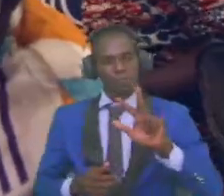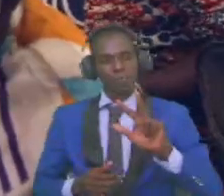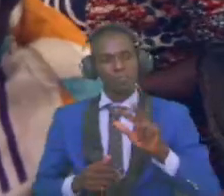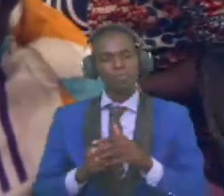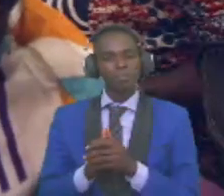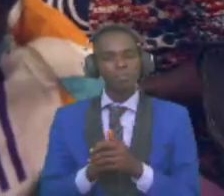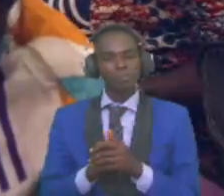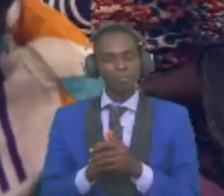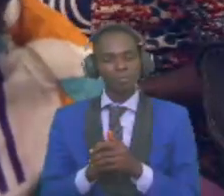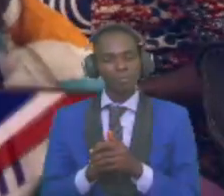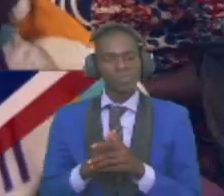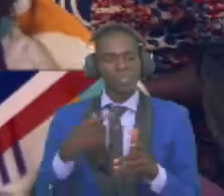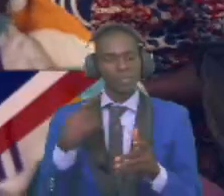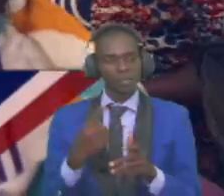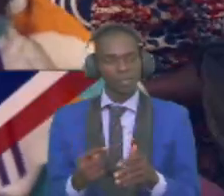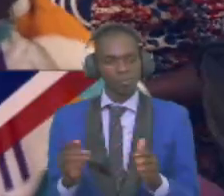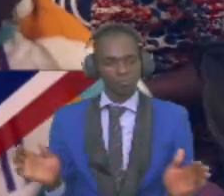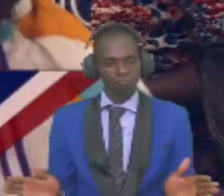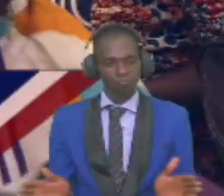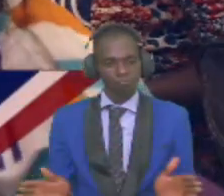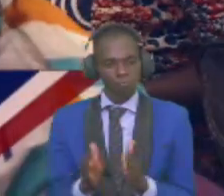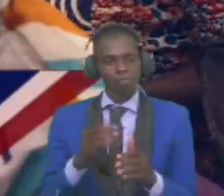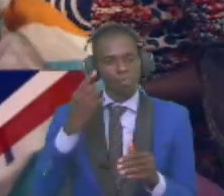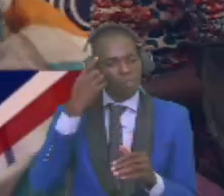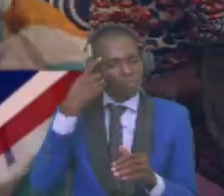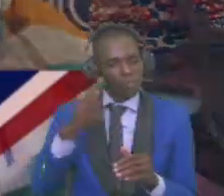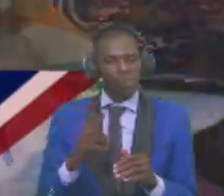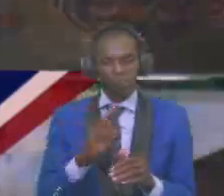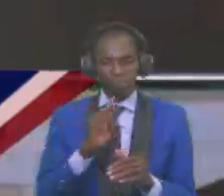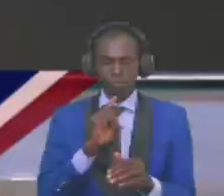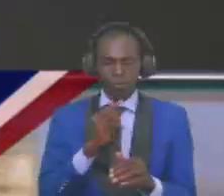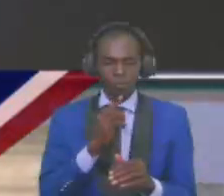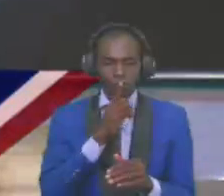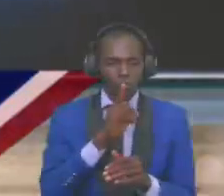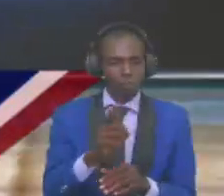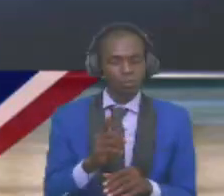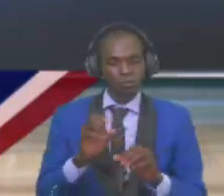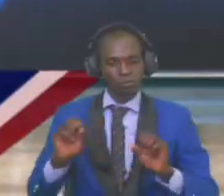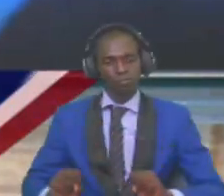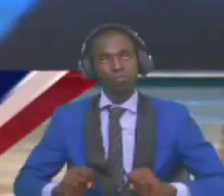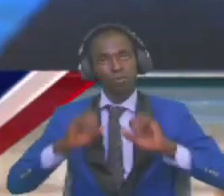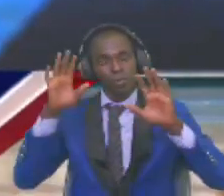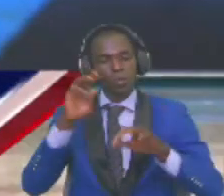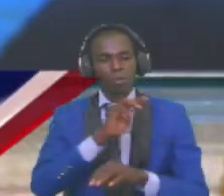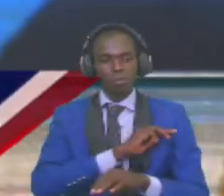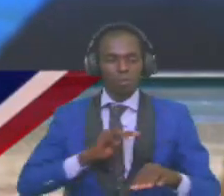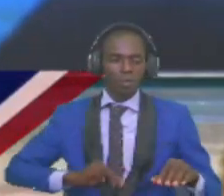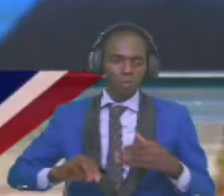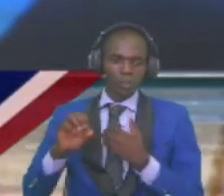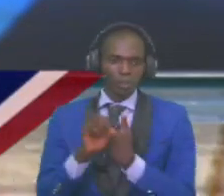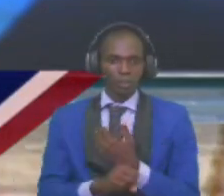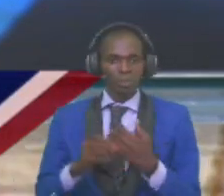point ici c'est les hôtes à sion pour l'aimable soumis et ses serres